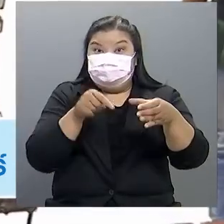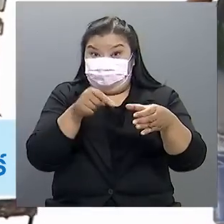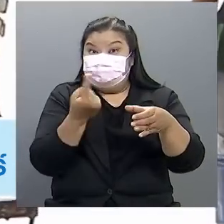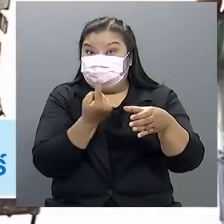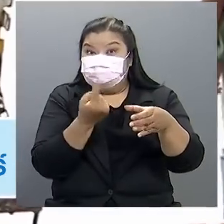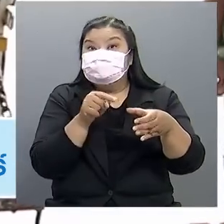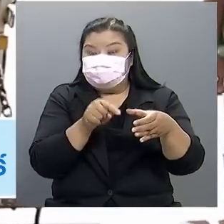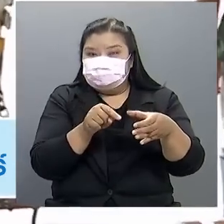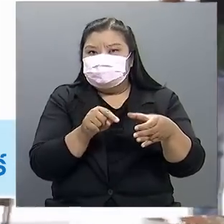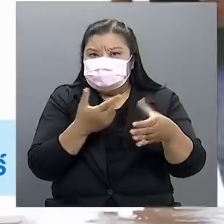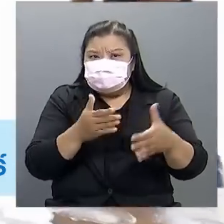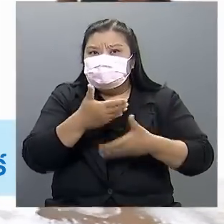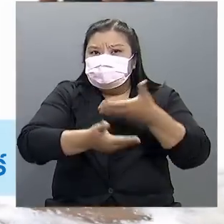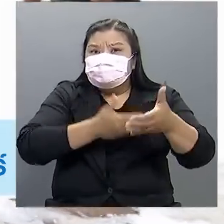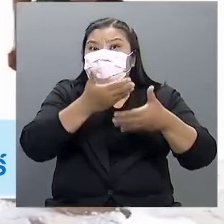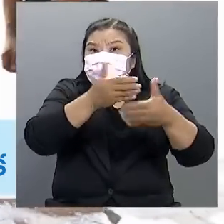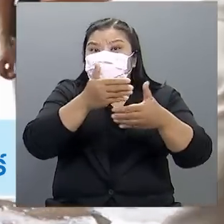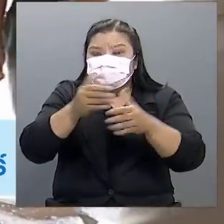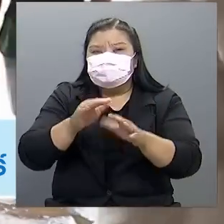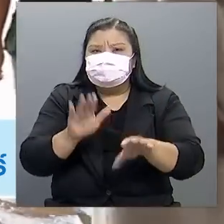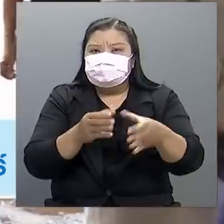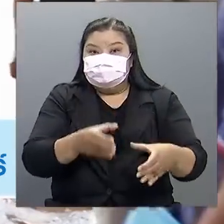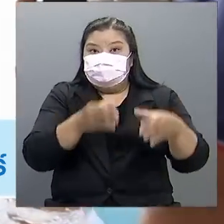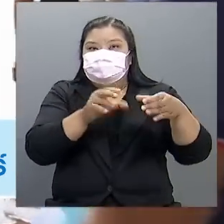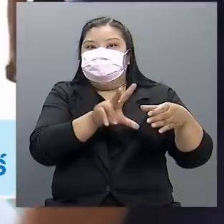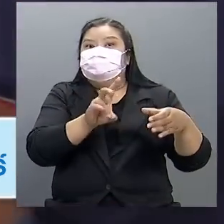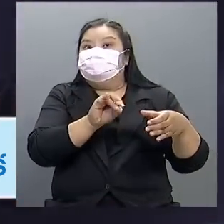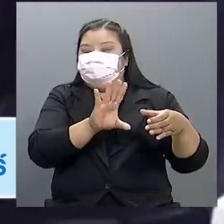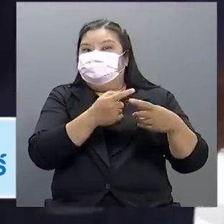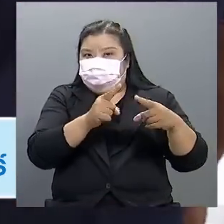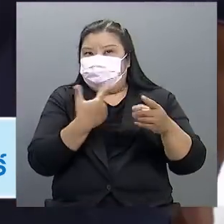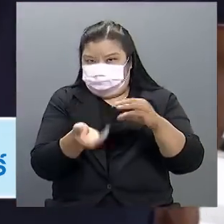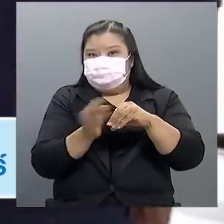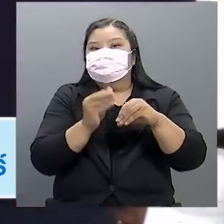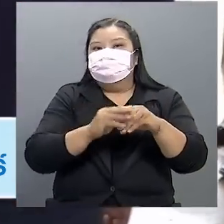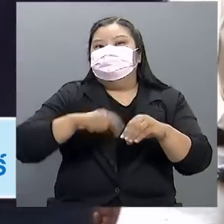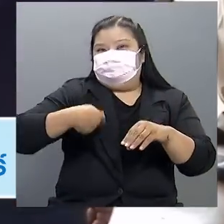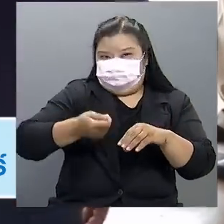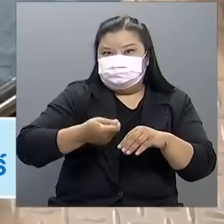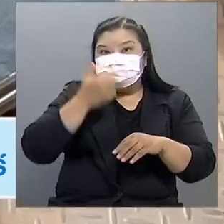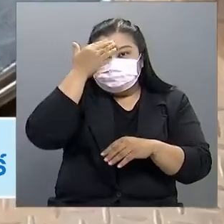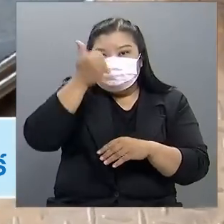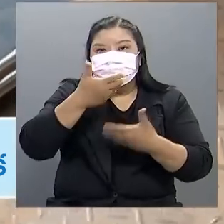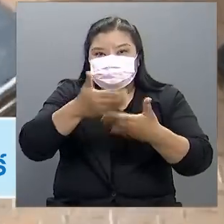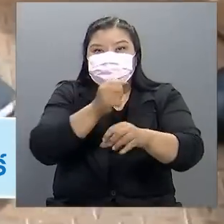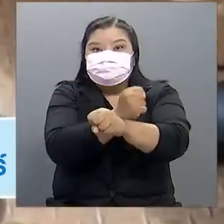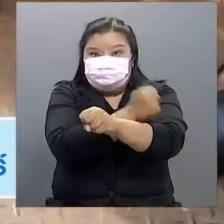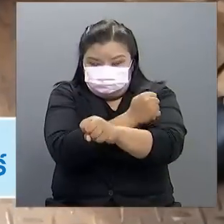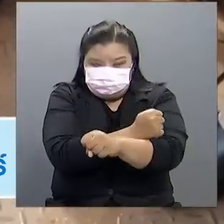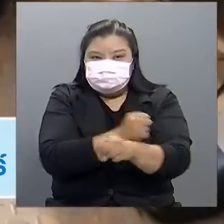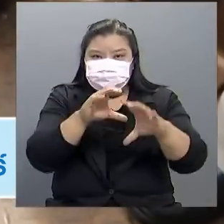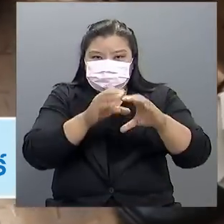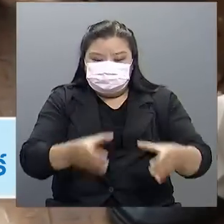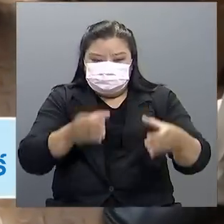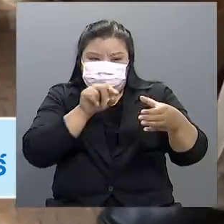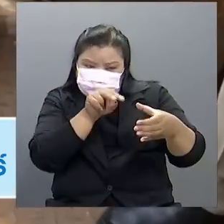ไหนส่งเขาส่งกัที่ 375 บาตถังมีการติดไปแดงราคาชัดเจนตัสอบปิมาณสุดที่ของสินค้าหี